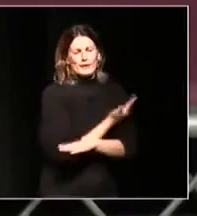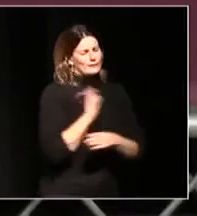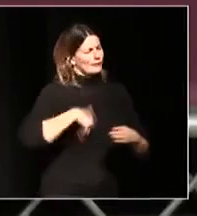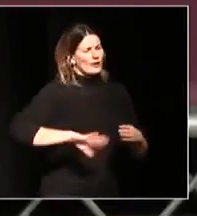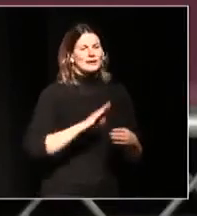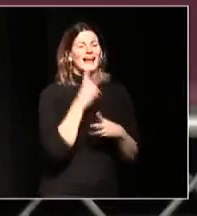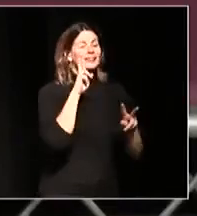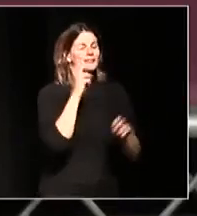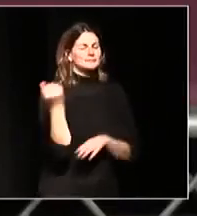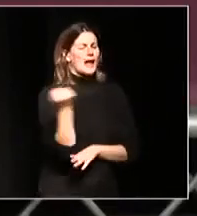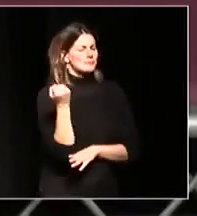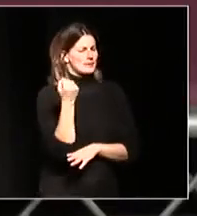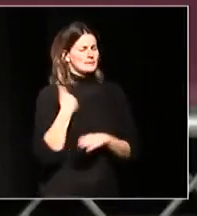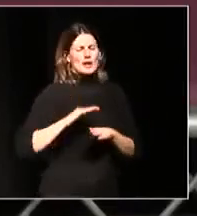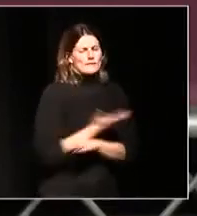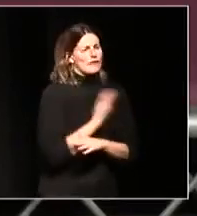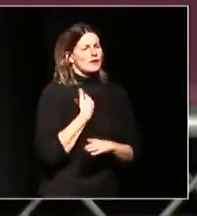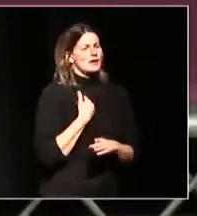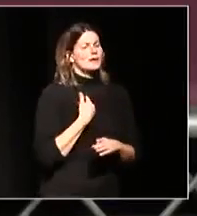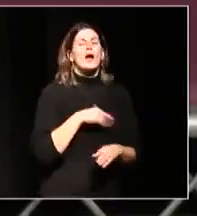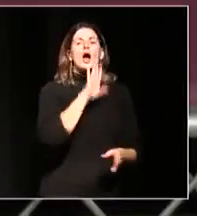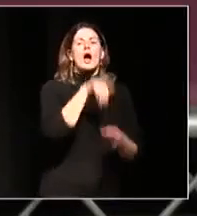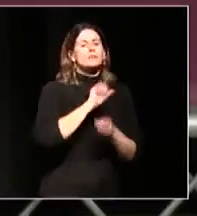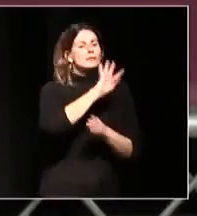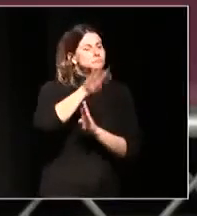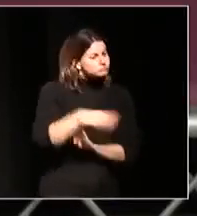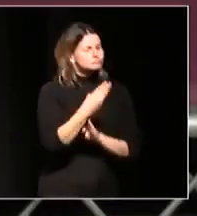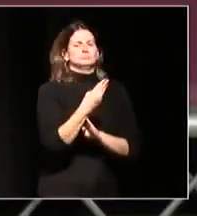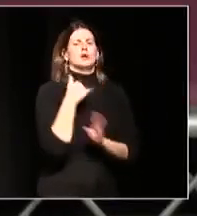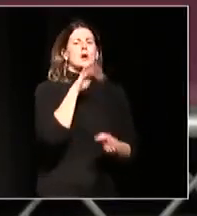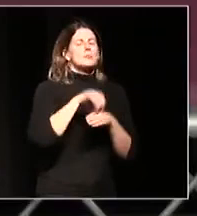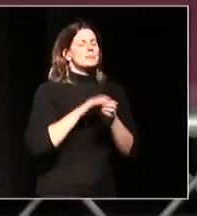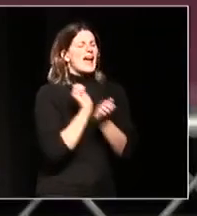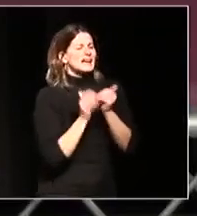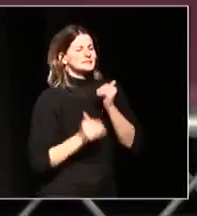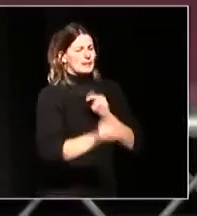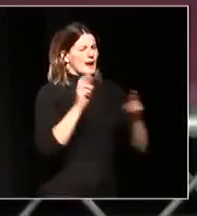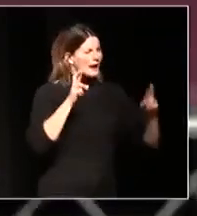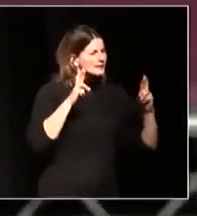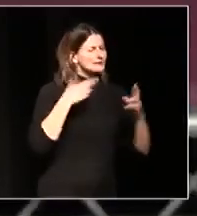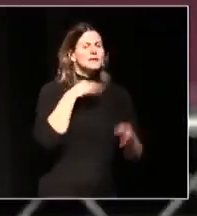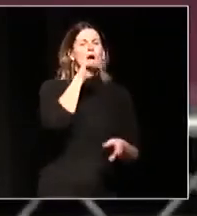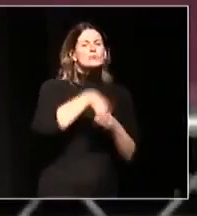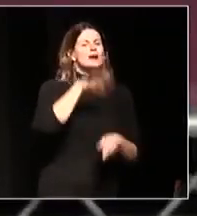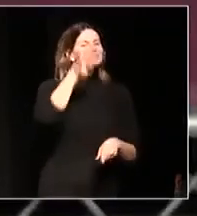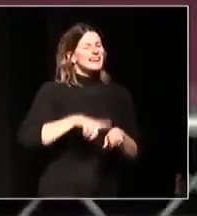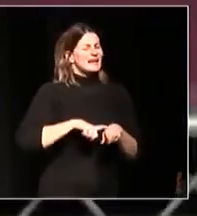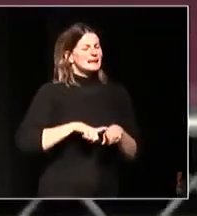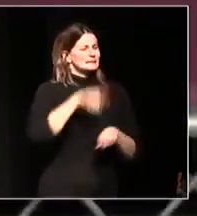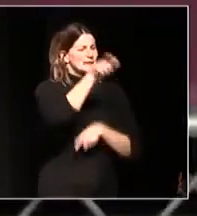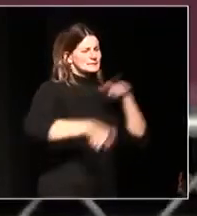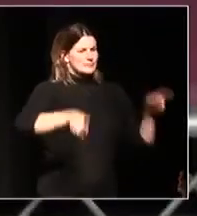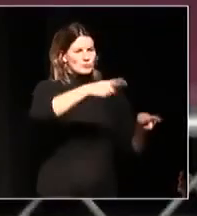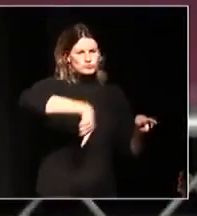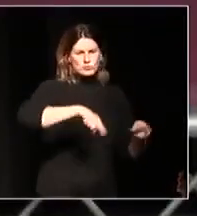les amenaces. El vot de Catalunya en Comú Podem és el vot de l'esperança, és el vot del catalanisme popular, és